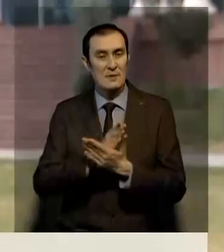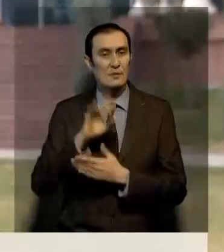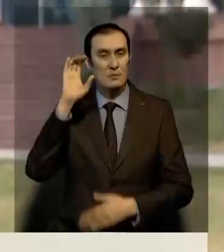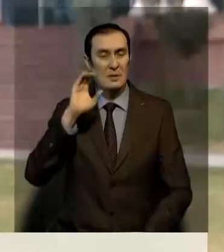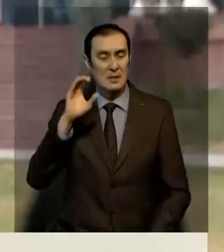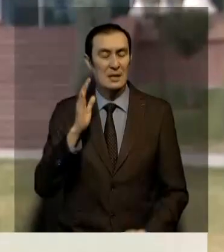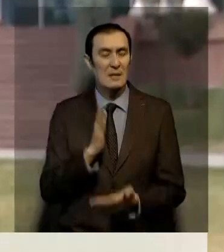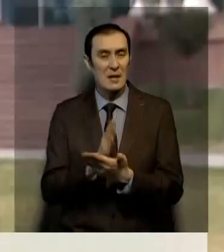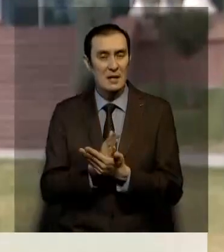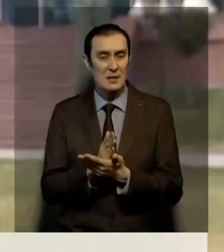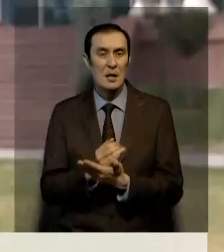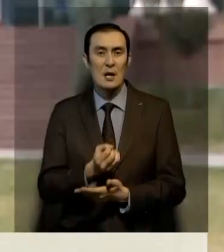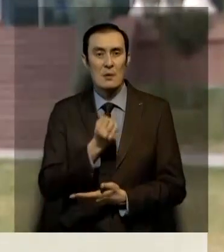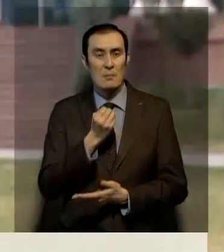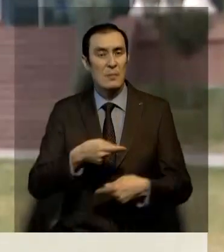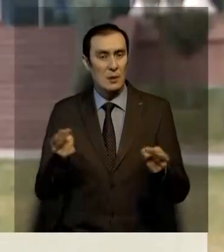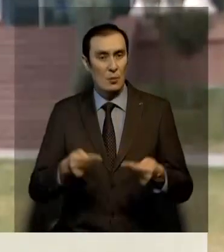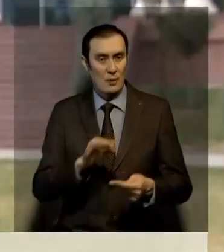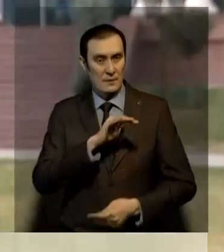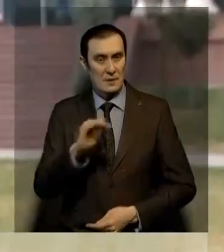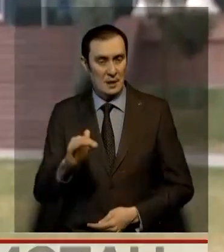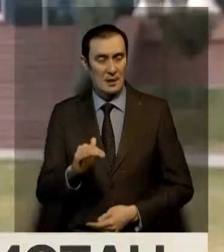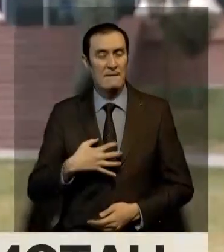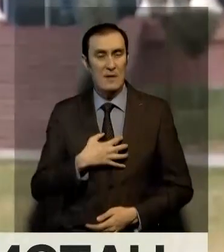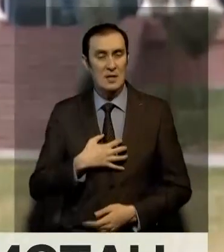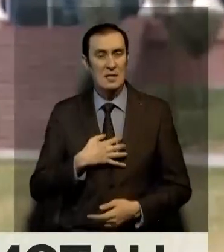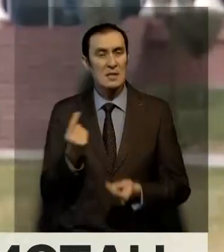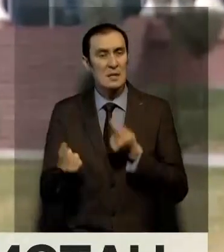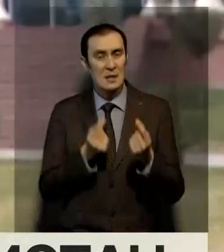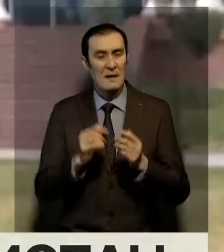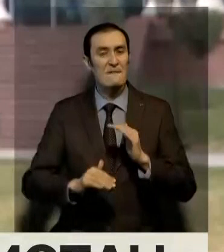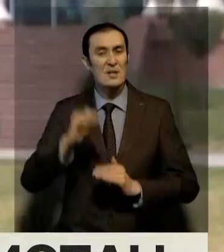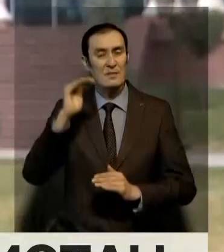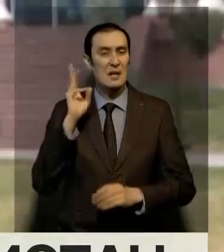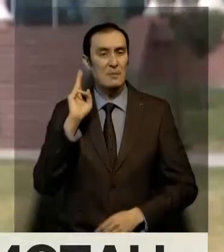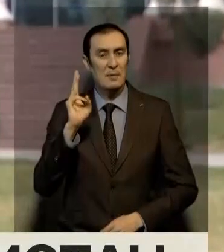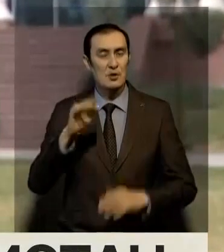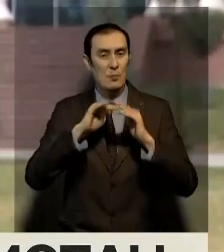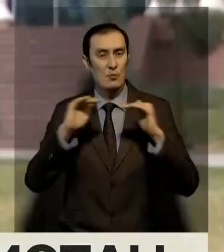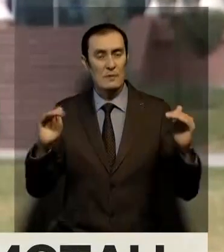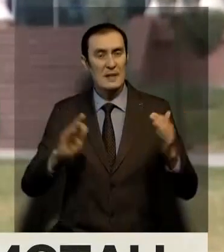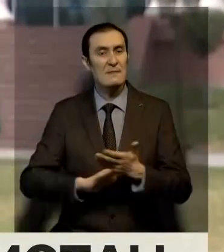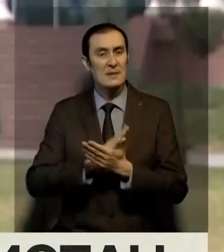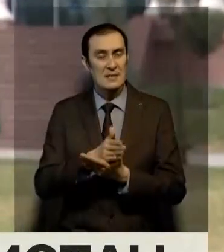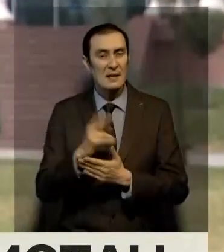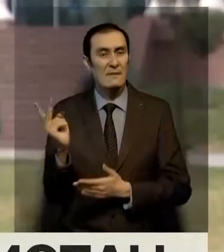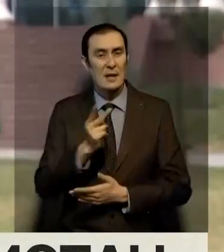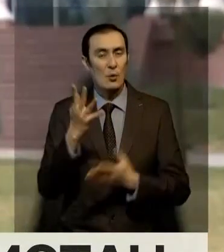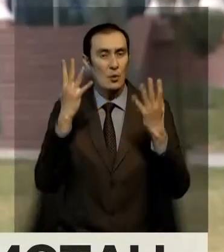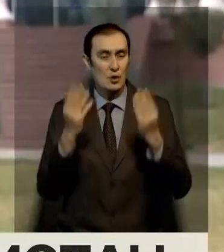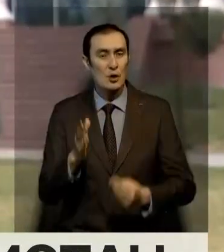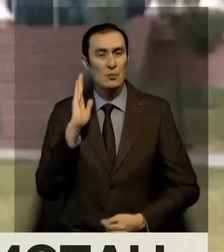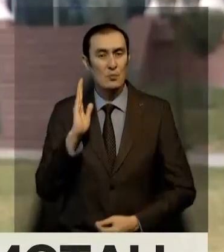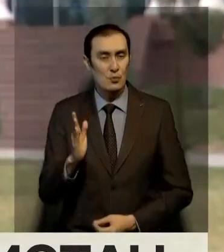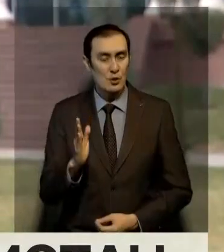Узбекистан, можно сказать, получился протокольным. Учтены все важные детали высшего на дипломатическом уровне визита. Второй день